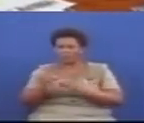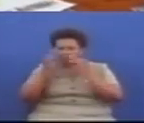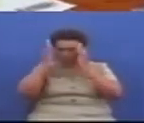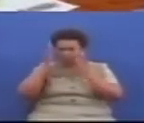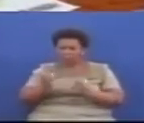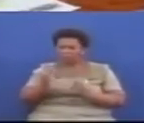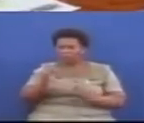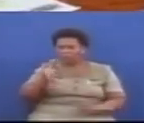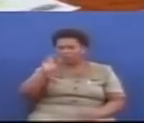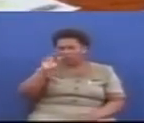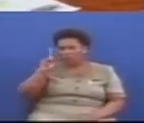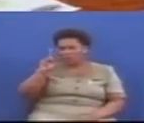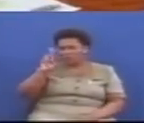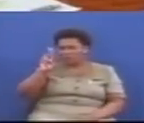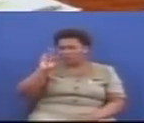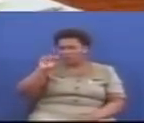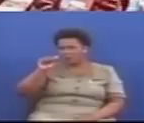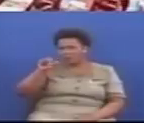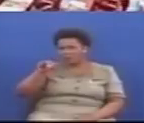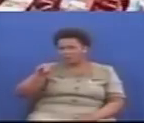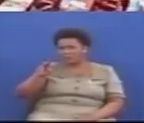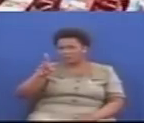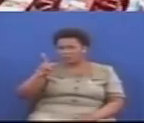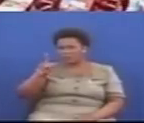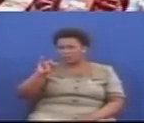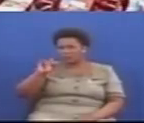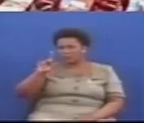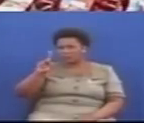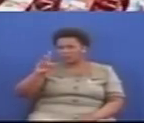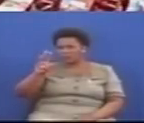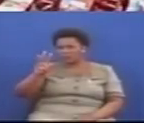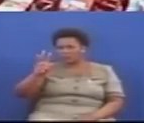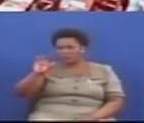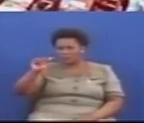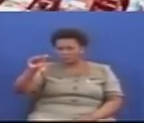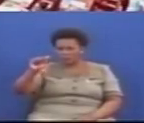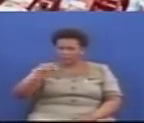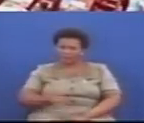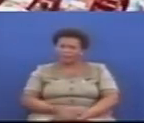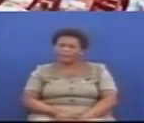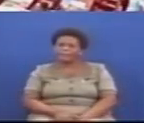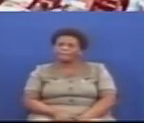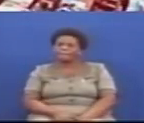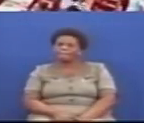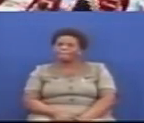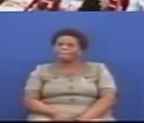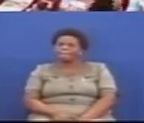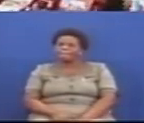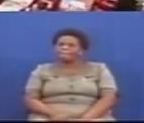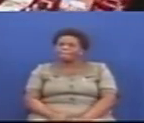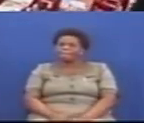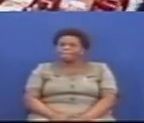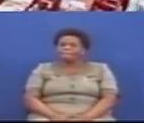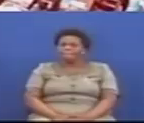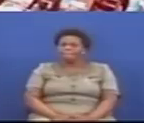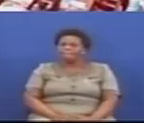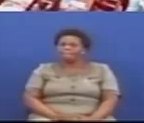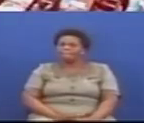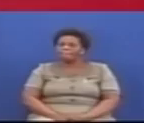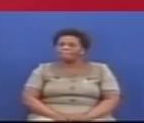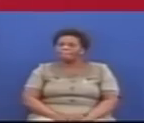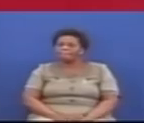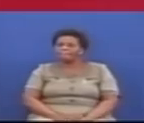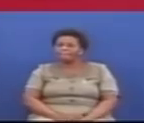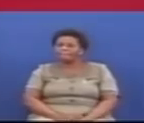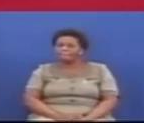Elias Kwandikwa. Mheshimiwa Naibu Waziri Ujenzi, Uchukuzi na Mawasiliano, Mheshimiwa Elias Kwandikwa,